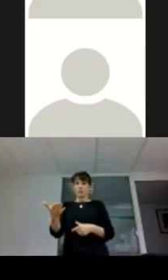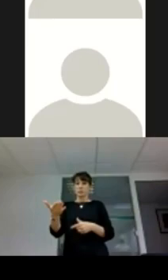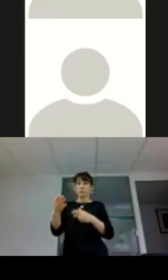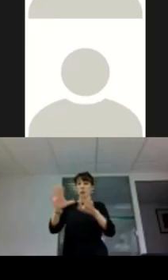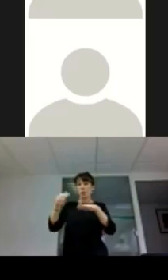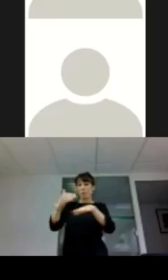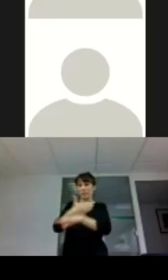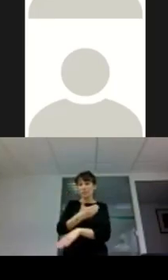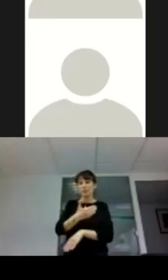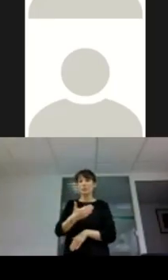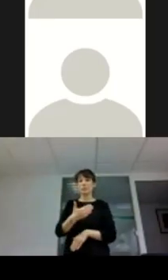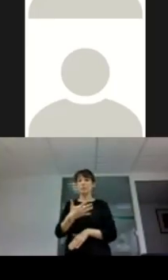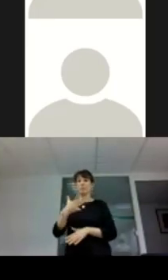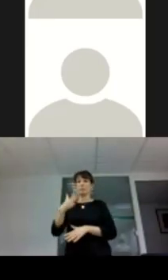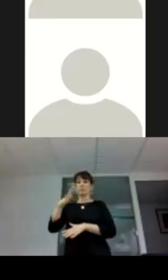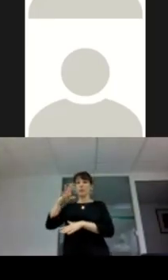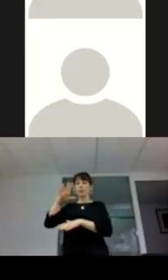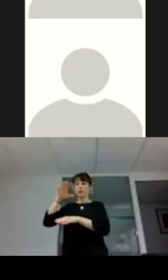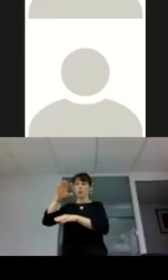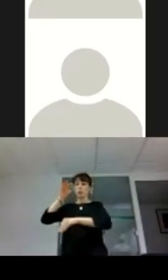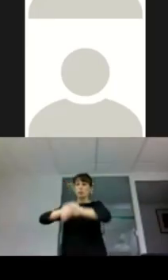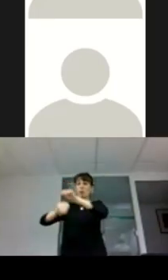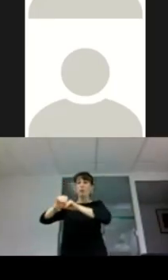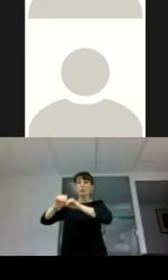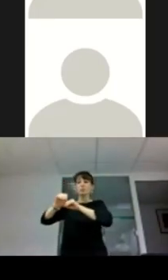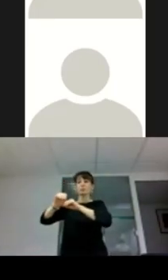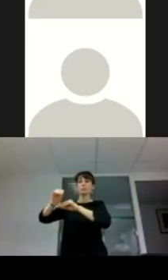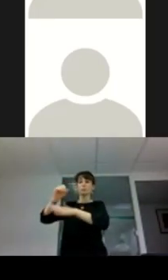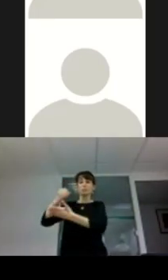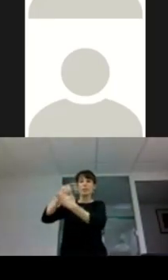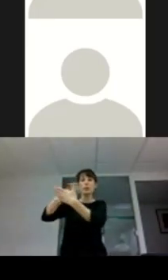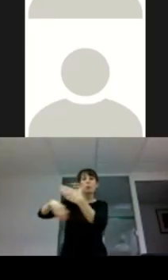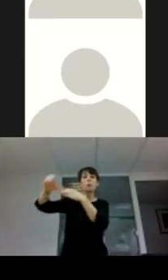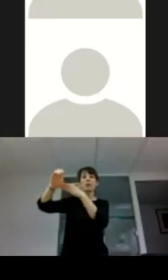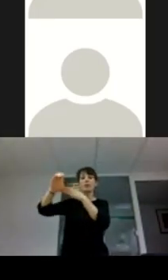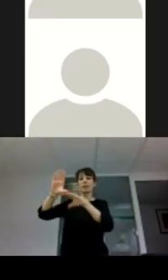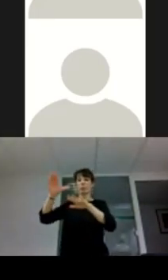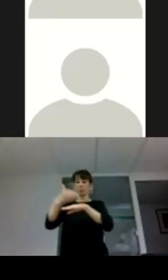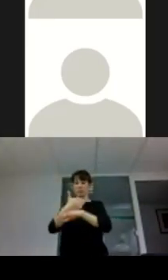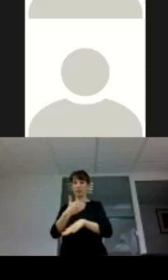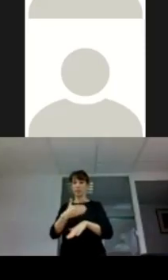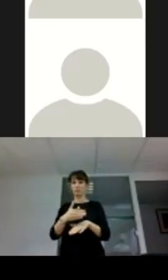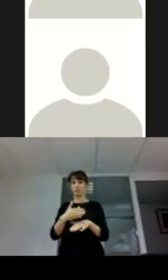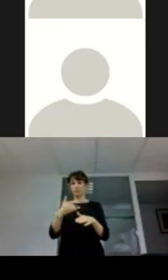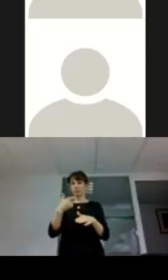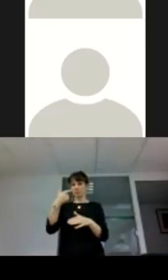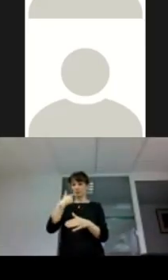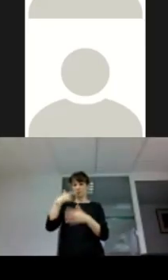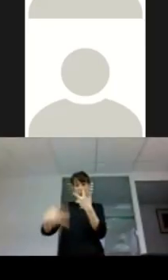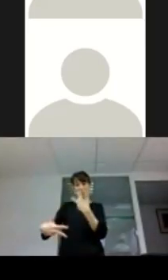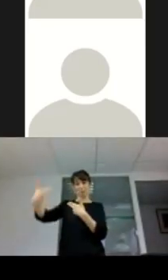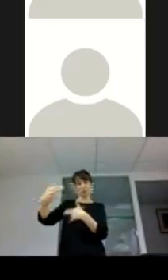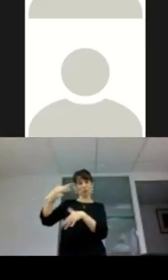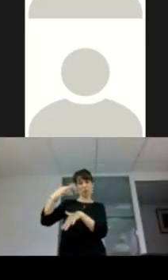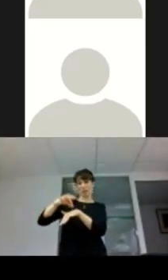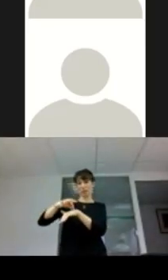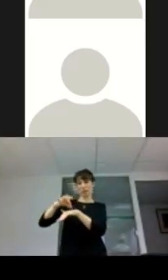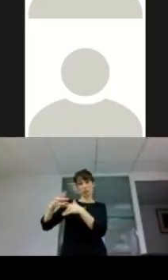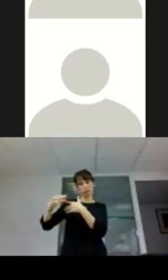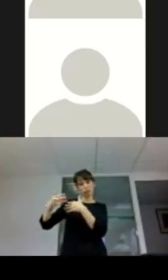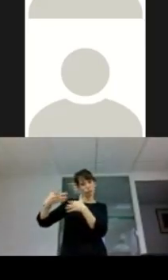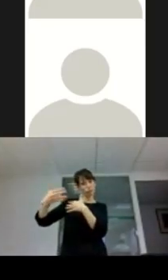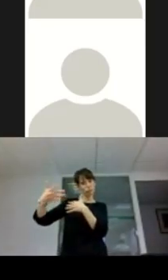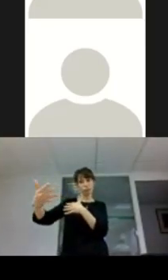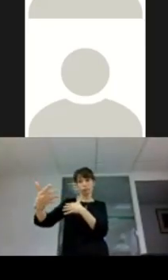Quelles sont les modalités pratiques ? Les soins oncologiques de support, on vient de le dire, vont s'étaler,